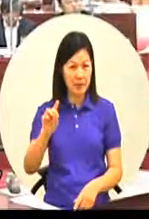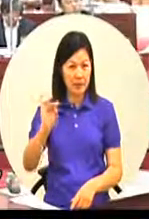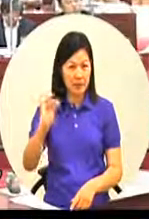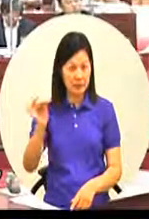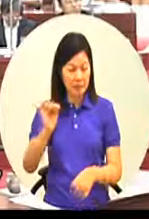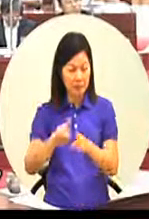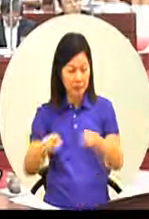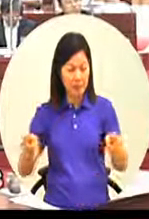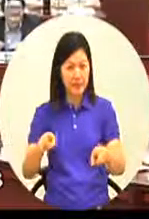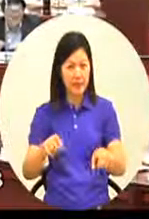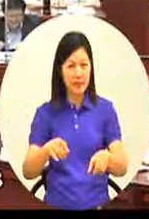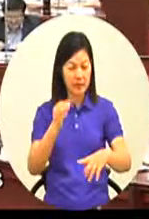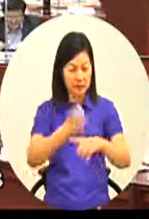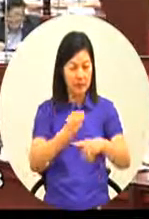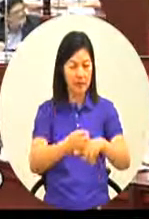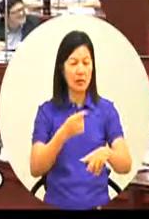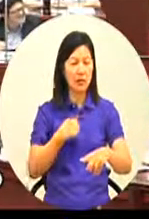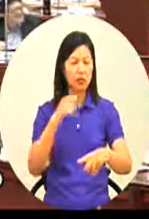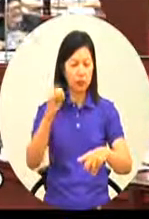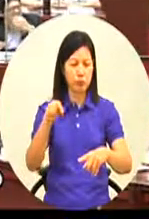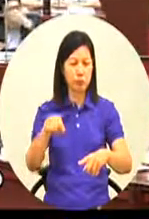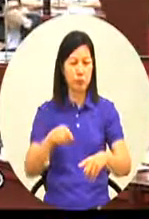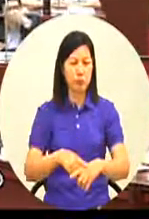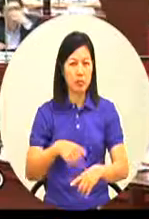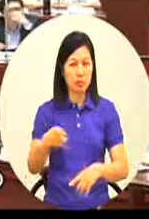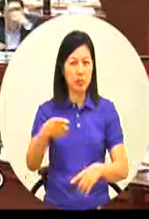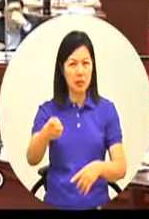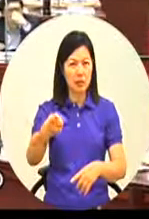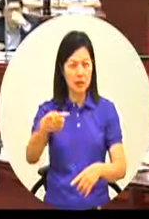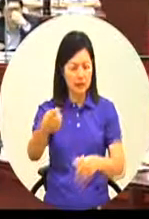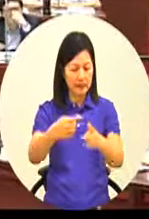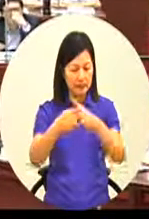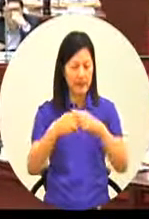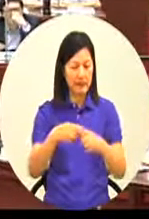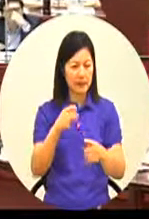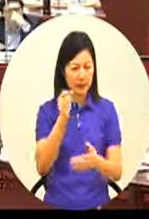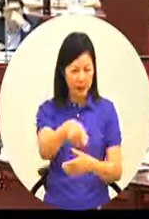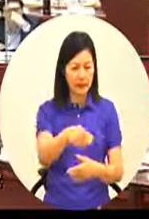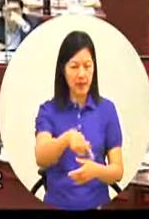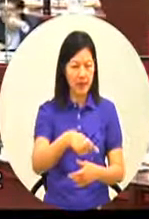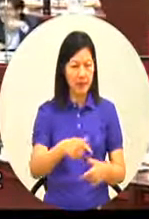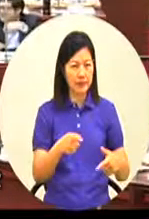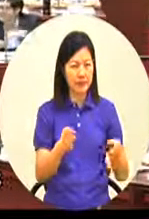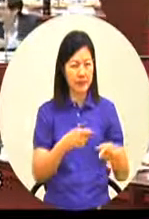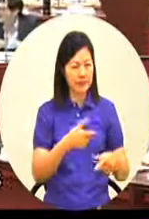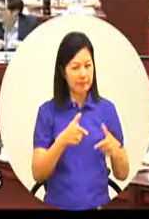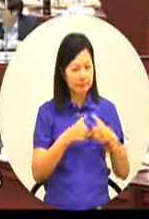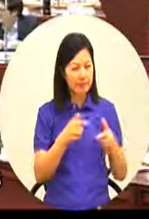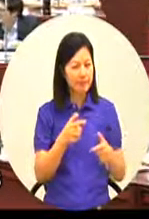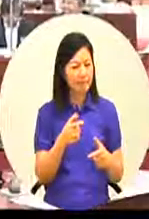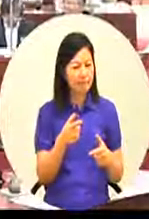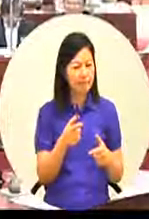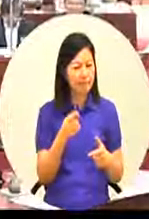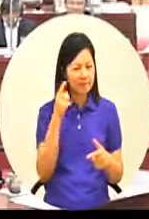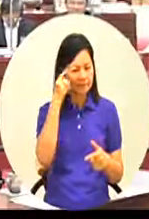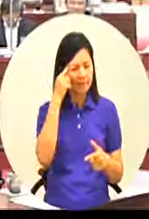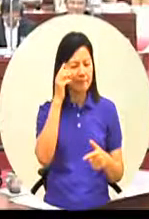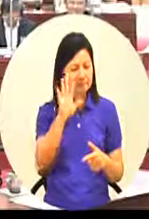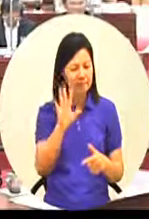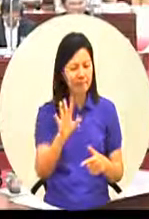现在愿意打折。如果你们来买，我打8折。有没有有心动的，请举手。结果还是没